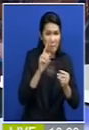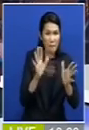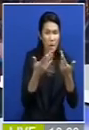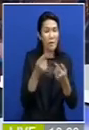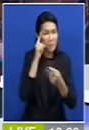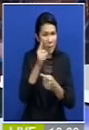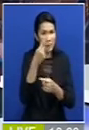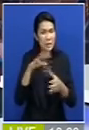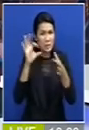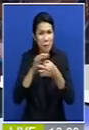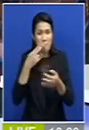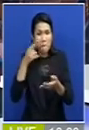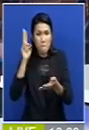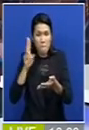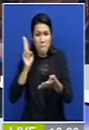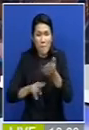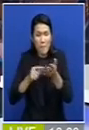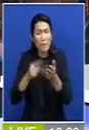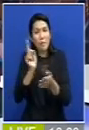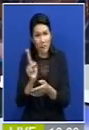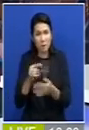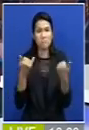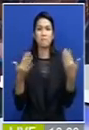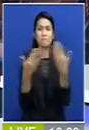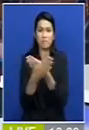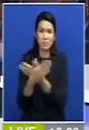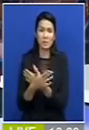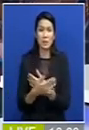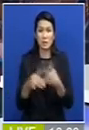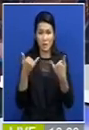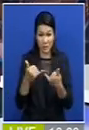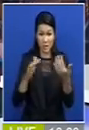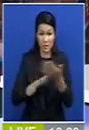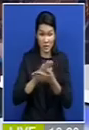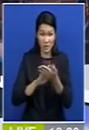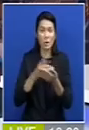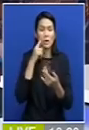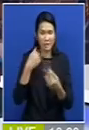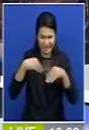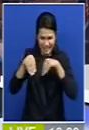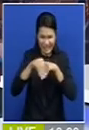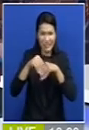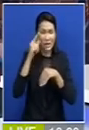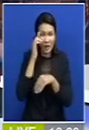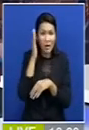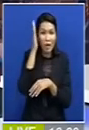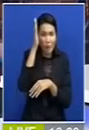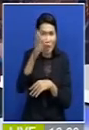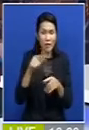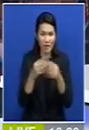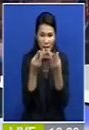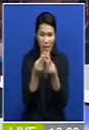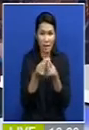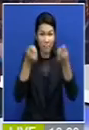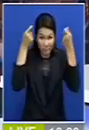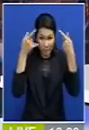างคิดค่าธรรมเนียมเปลี่ยนใหม่หมดแล้วค่ะคุณผู้ชมตอนนี้เราสามารถใช้ขออภัยในอนาคตอันใกล้นี้จะสามารถใช้เลขบัตรประชา